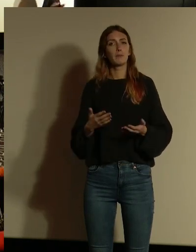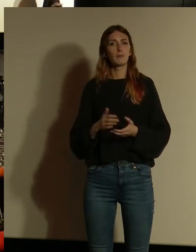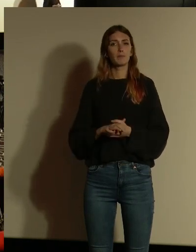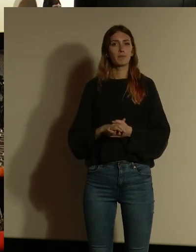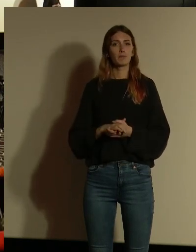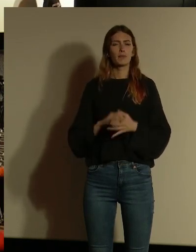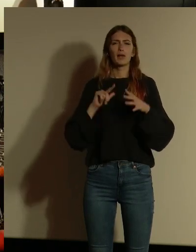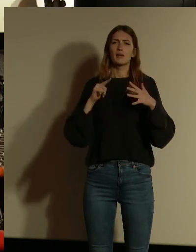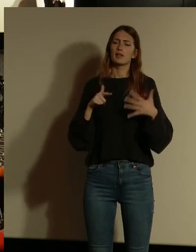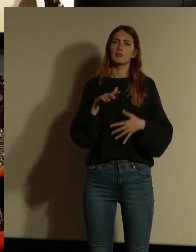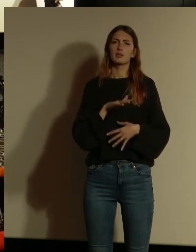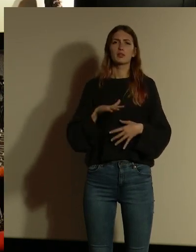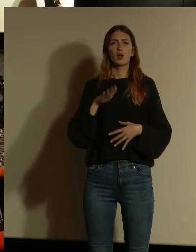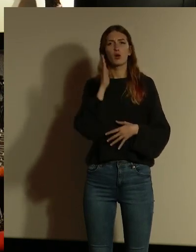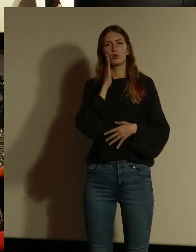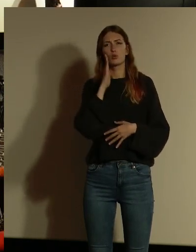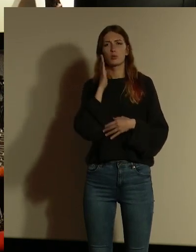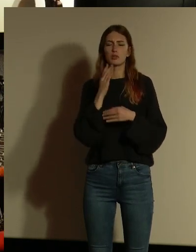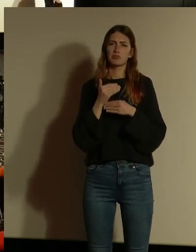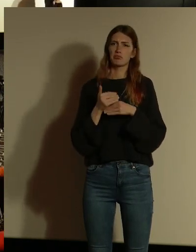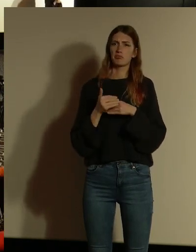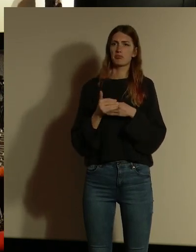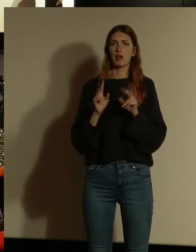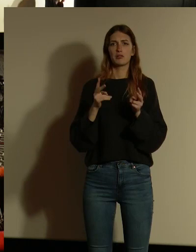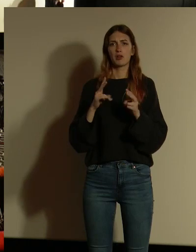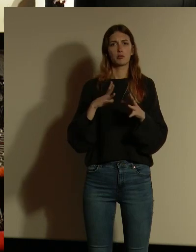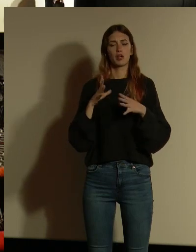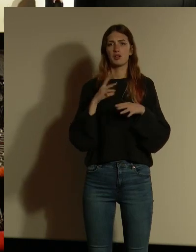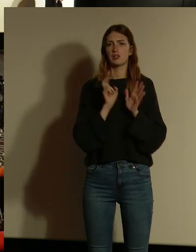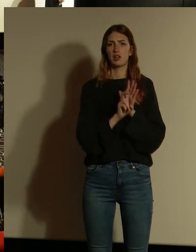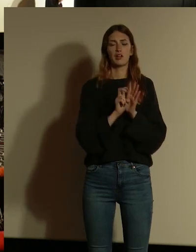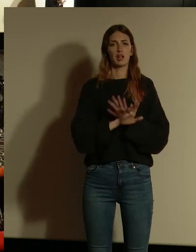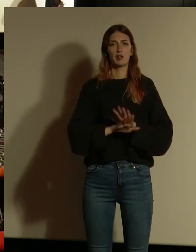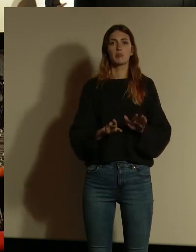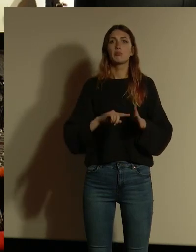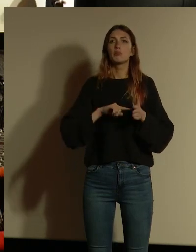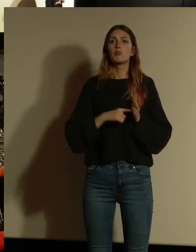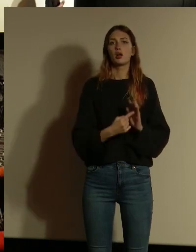Kusagil seitsmendast klassist ma enam tantsutrennidesse ei läinud. Kiusamise pärast.